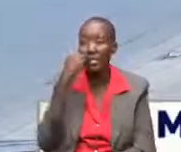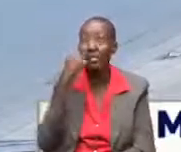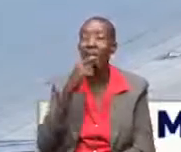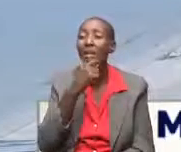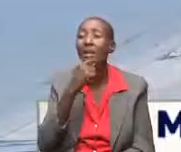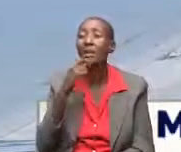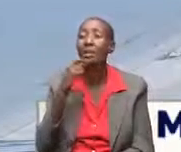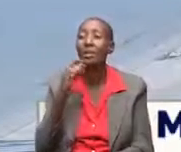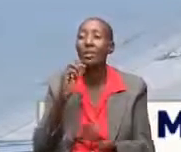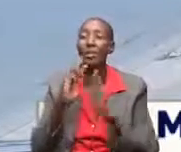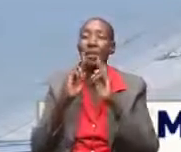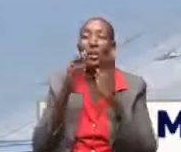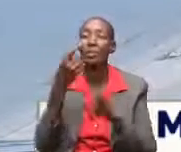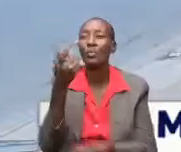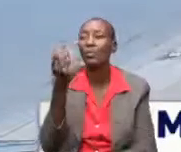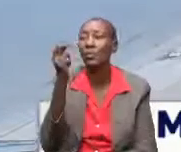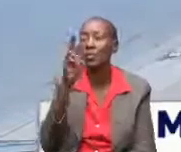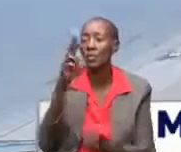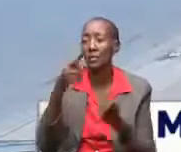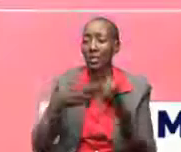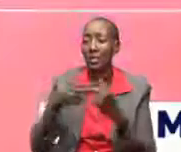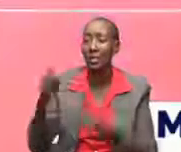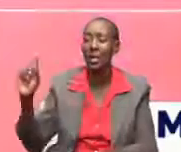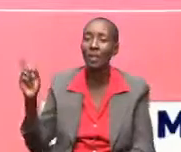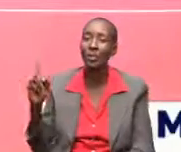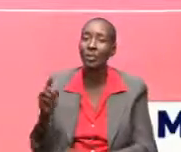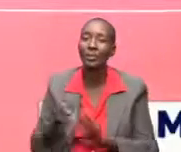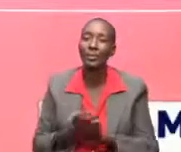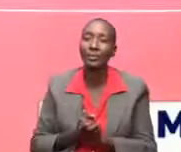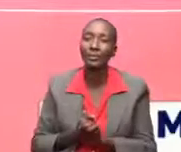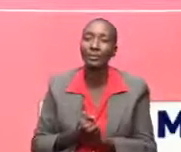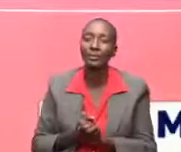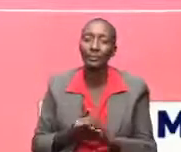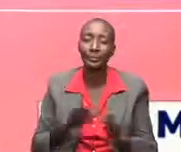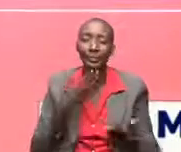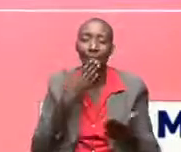Runinga ya TV 47, Nairobi. Asante sana Paul Kirobi.